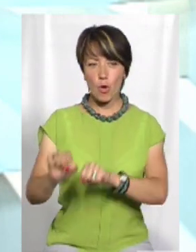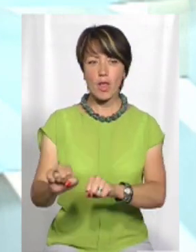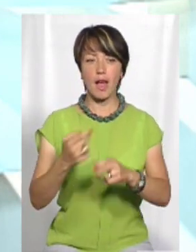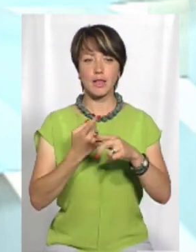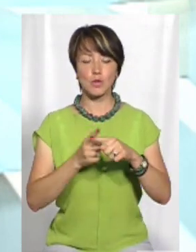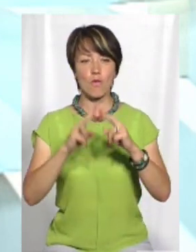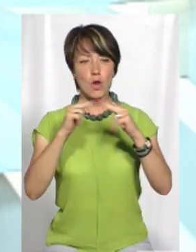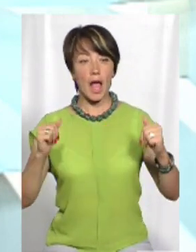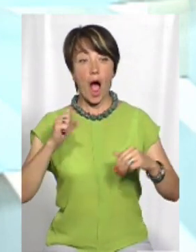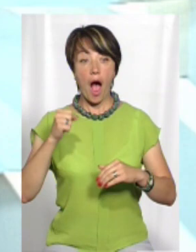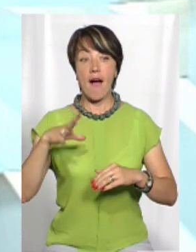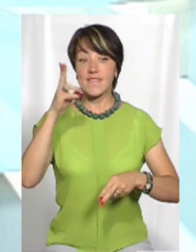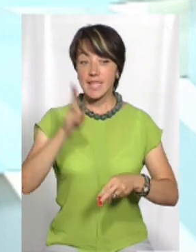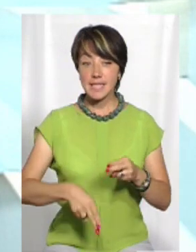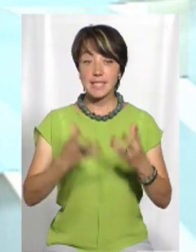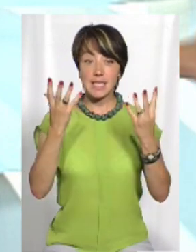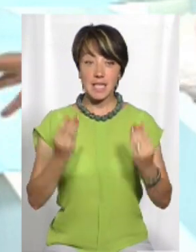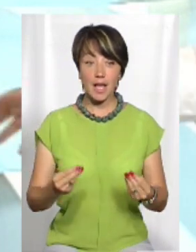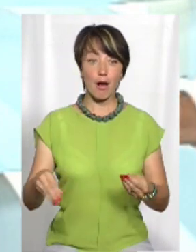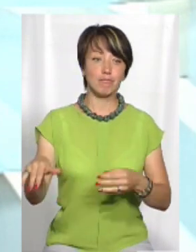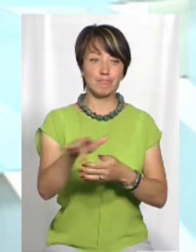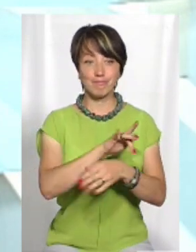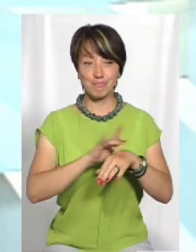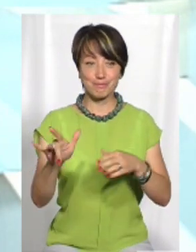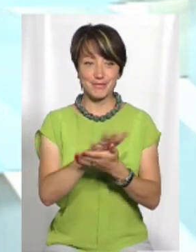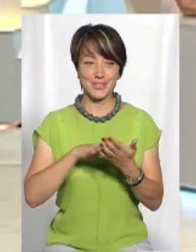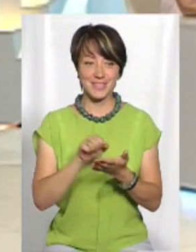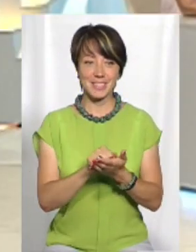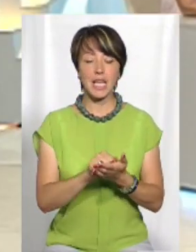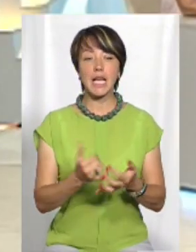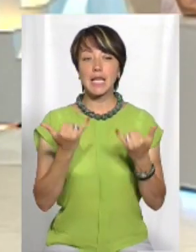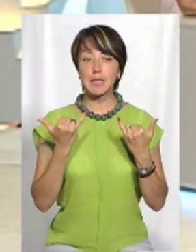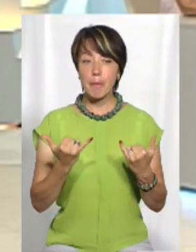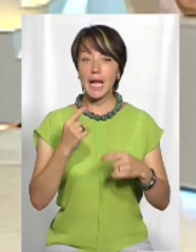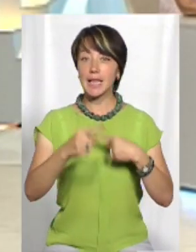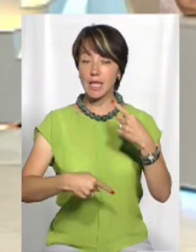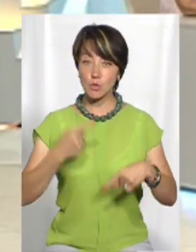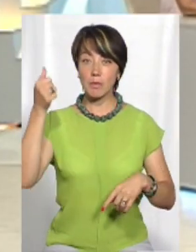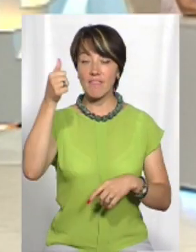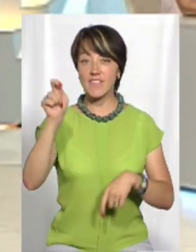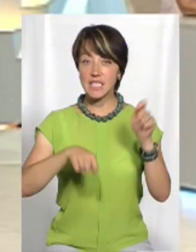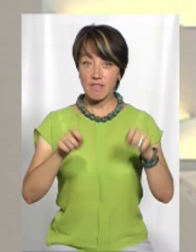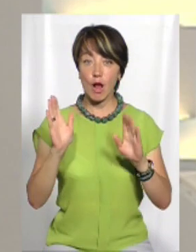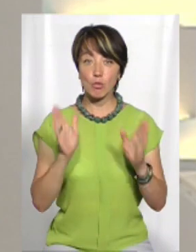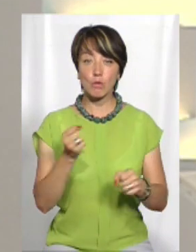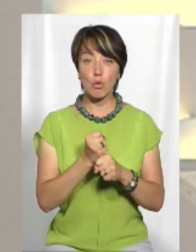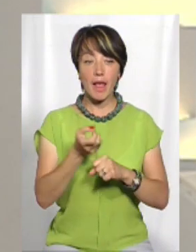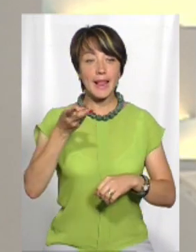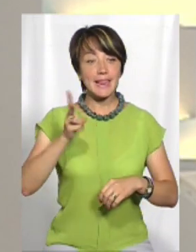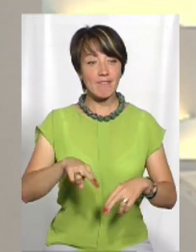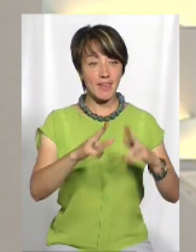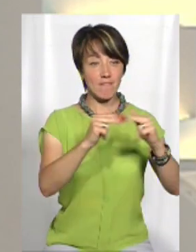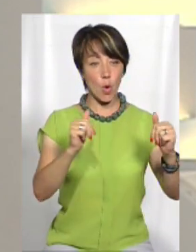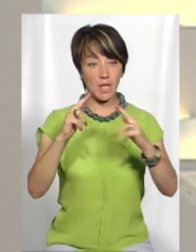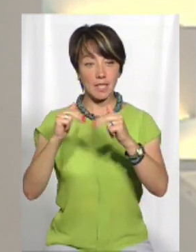фортецю, а в кінці дня вже вони її розрушили повністю. То тепер у нас на наступний фестиваль ми будемо робити дві